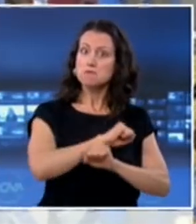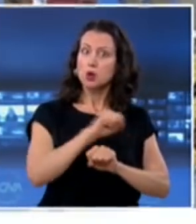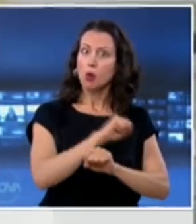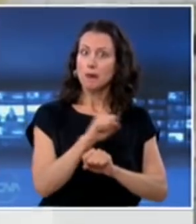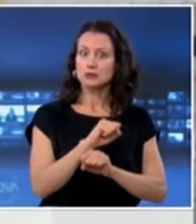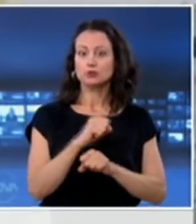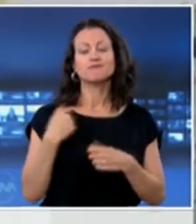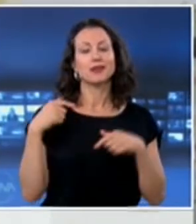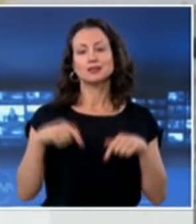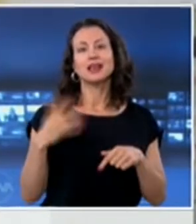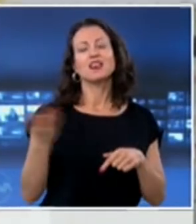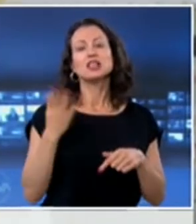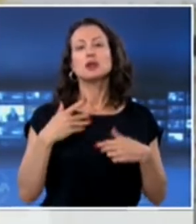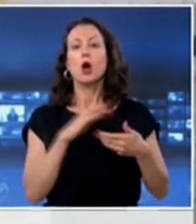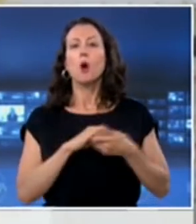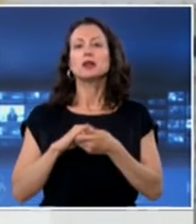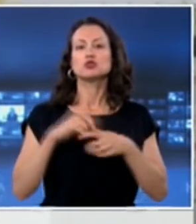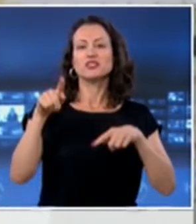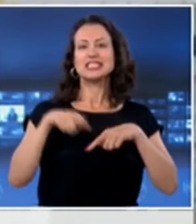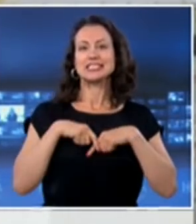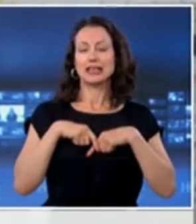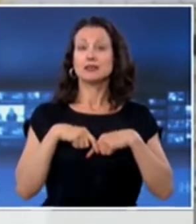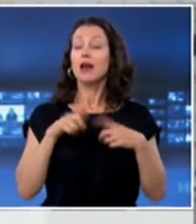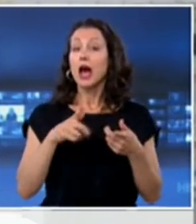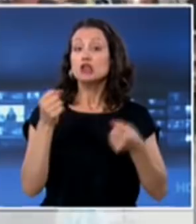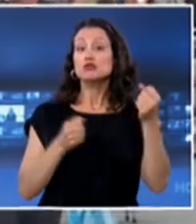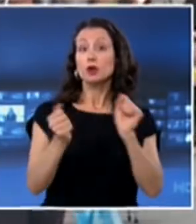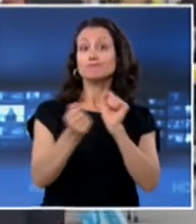досъдебно производство, а шофьорът е задържан за 24 часа.